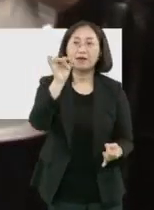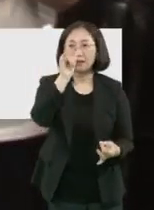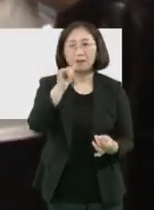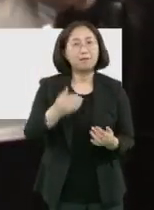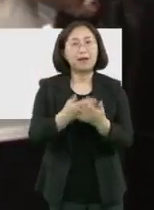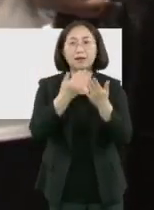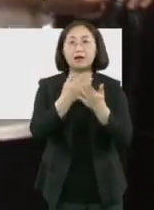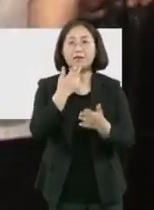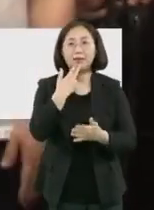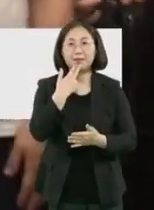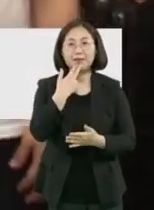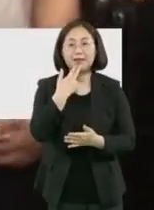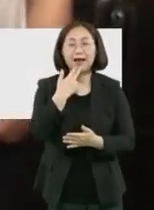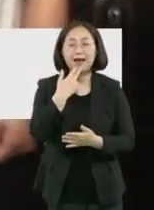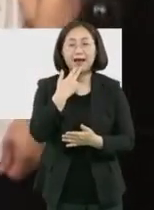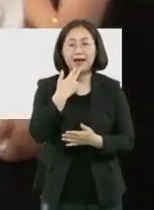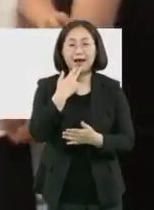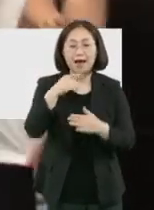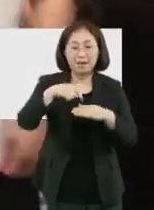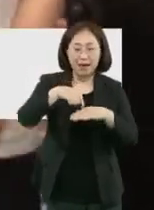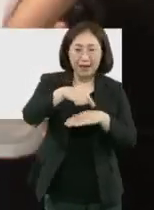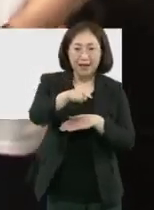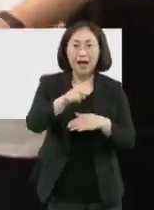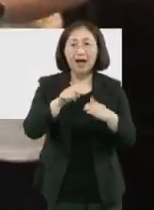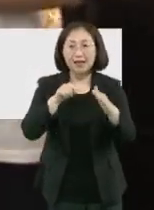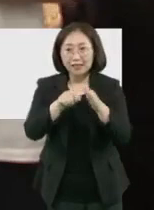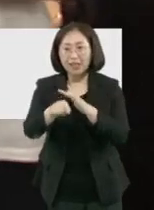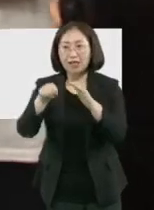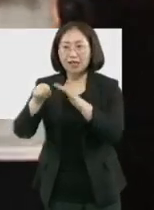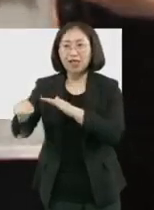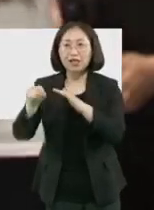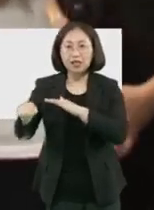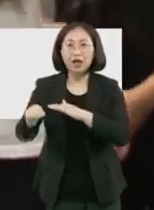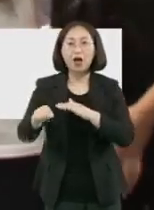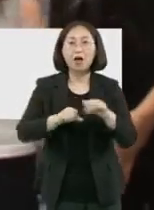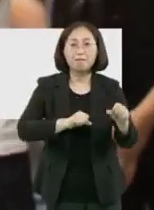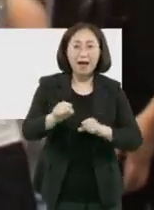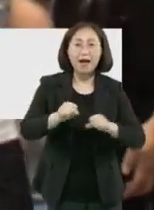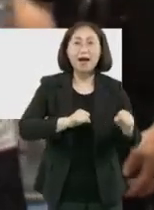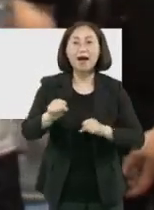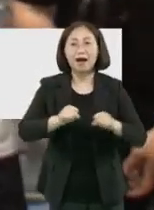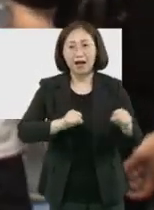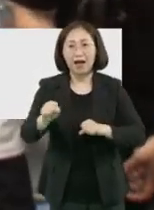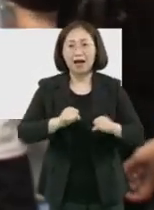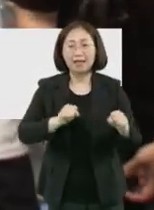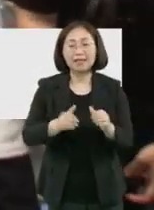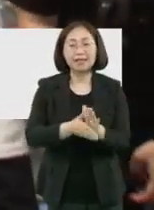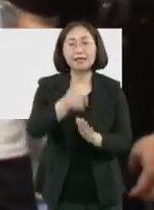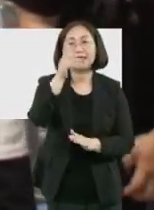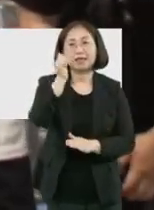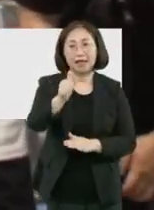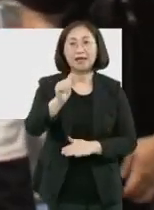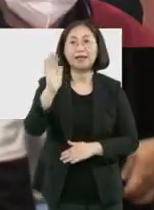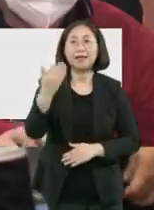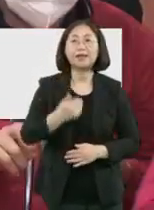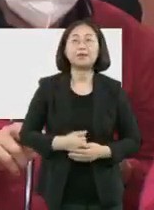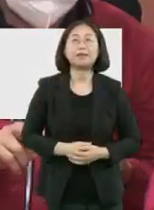않습니다. 책상에 앉아있지 않고 지역 발전에서 발로 뛰는 시장이